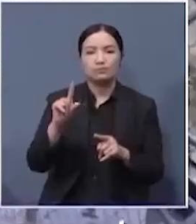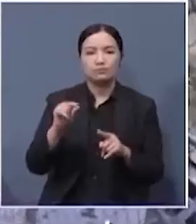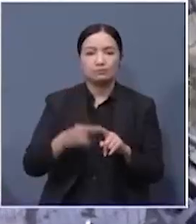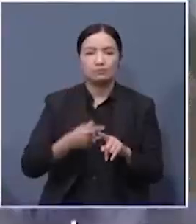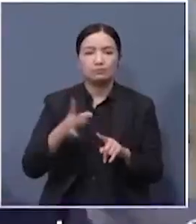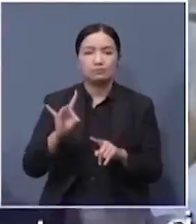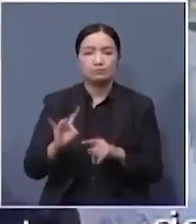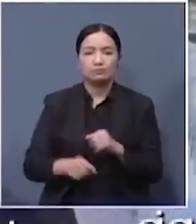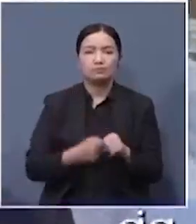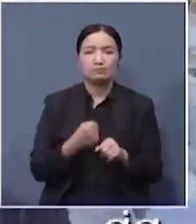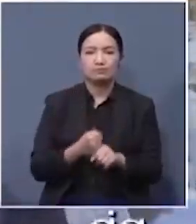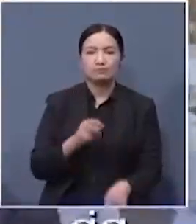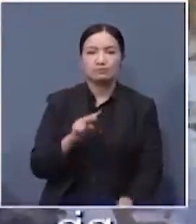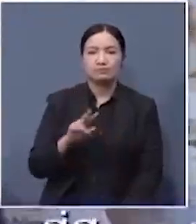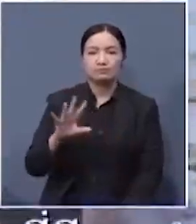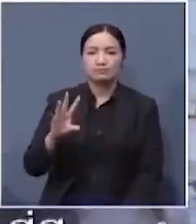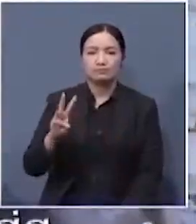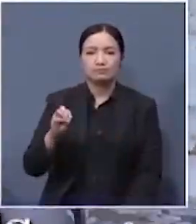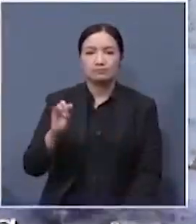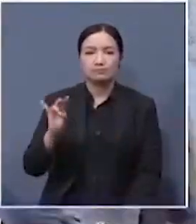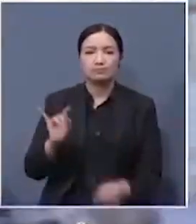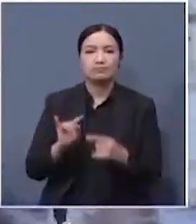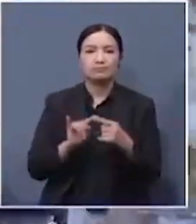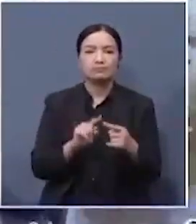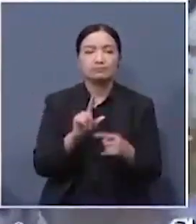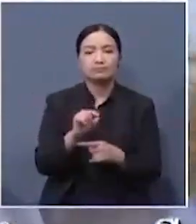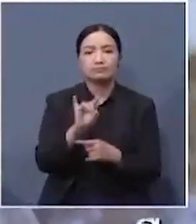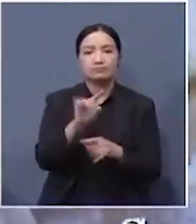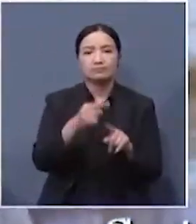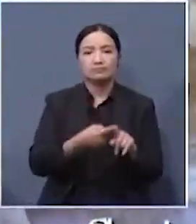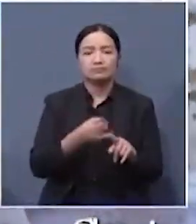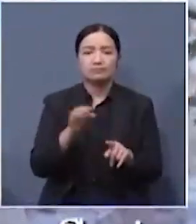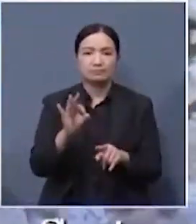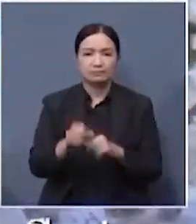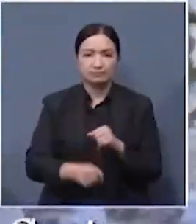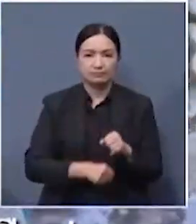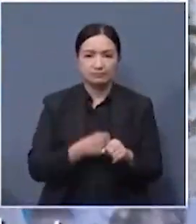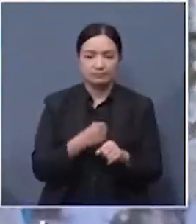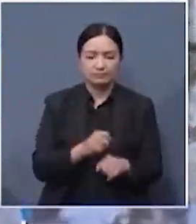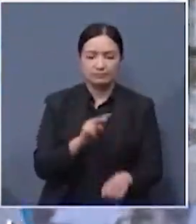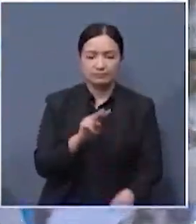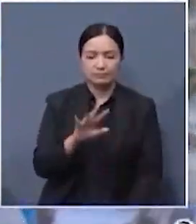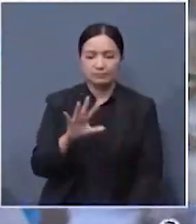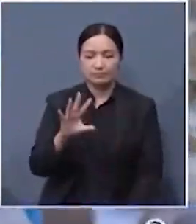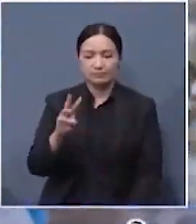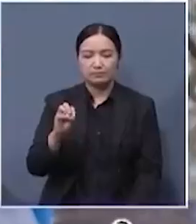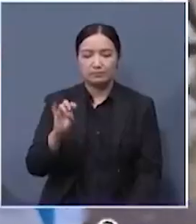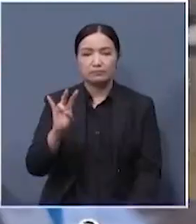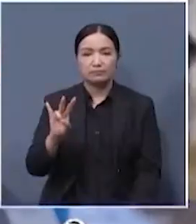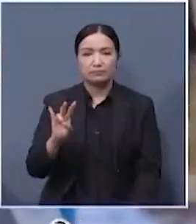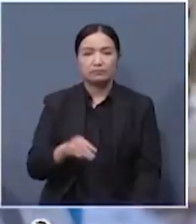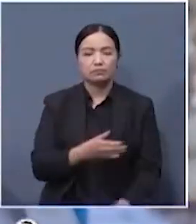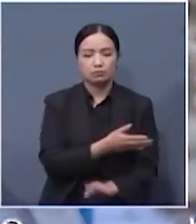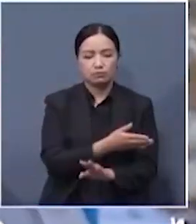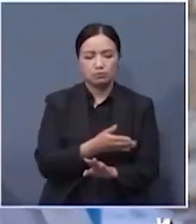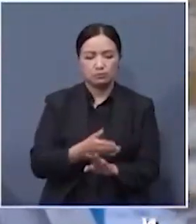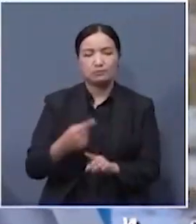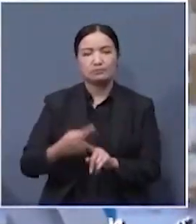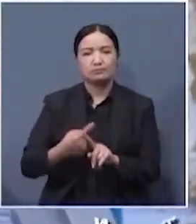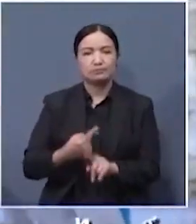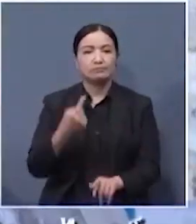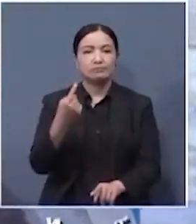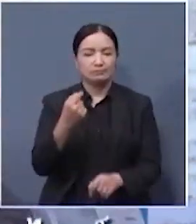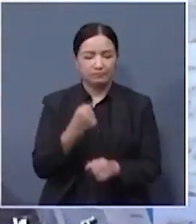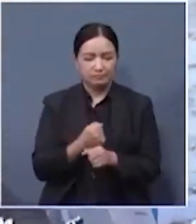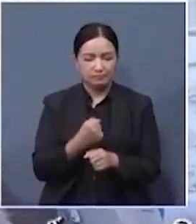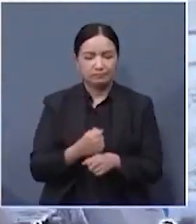คม2567และต่อเนื่องไปจนถึงวันที่28กันยายน2567มากกว่า1เดือนนะคะที่ต้องปฏิบัติ